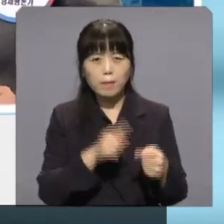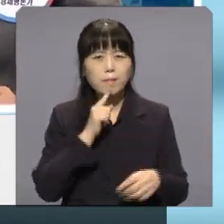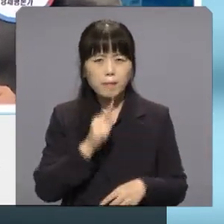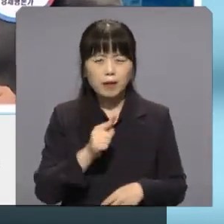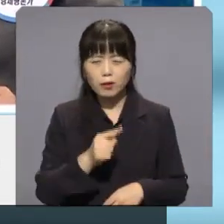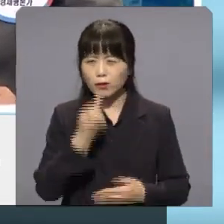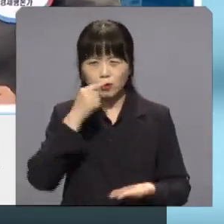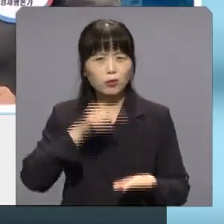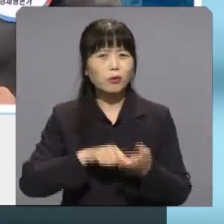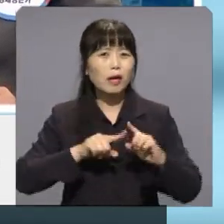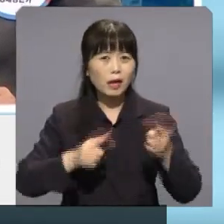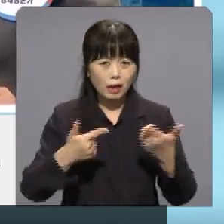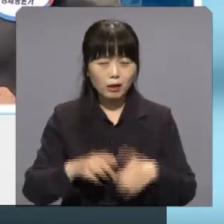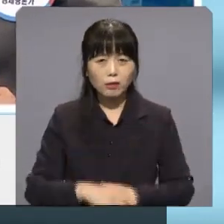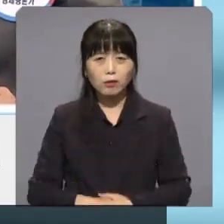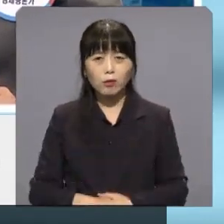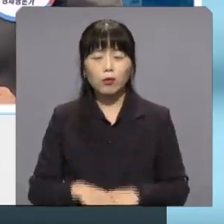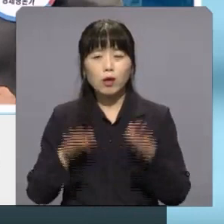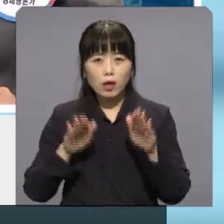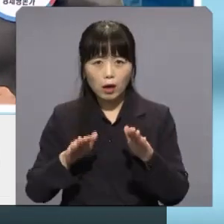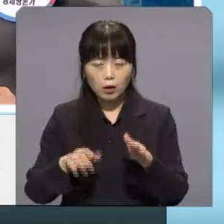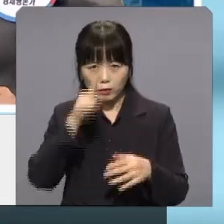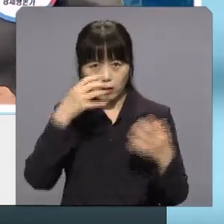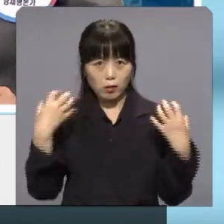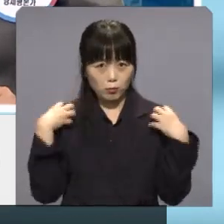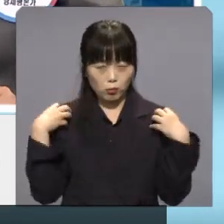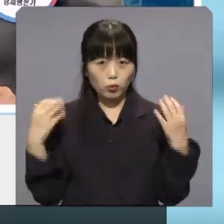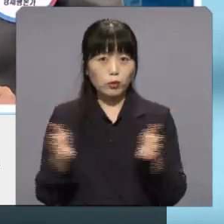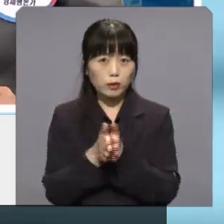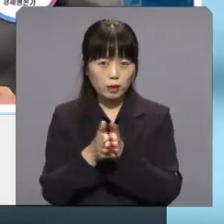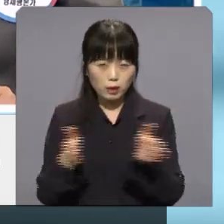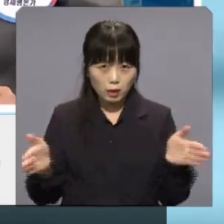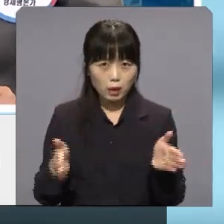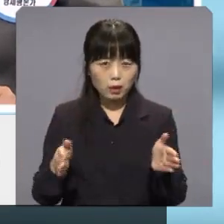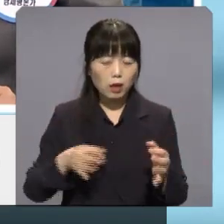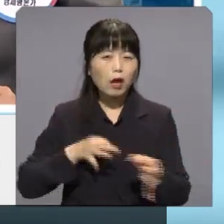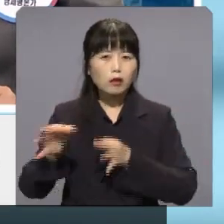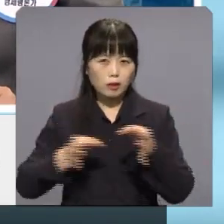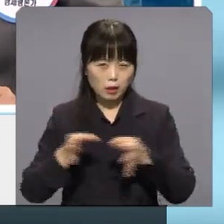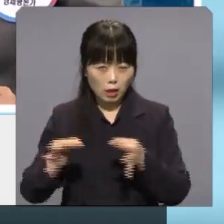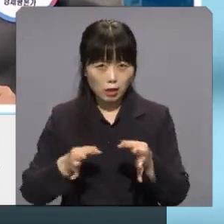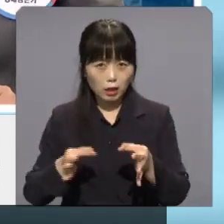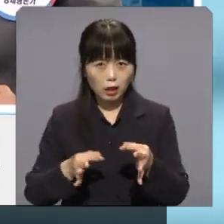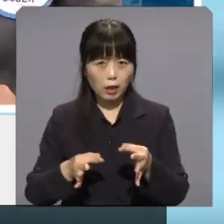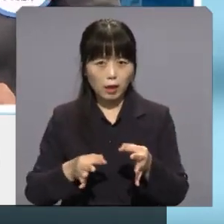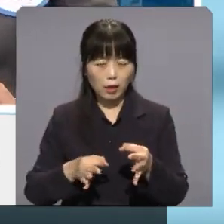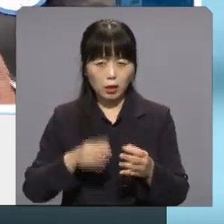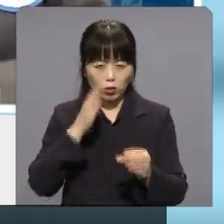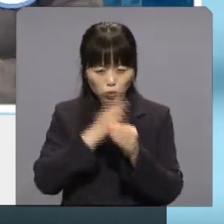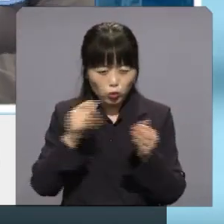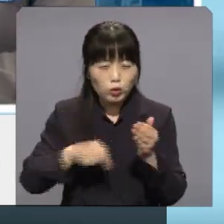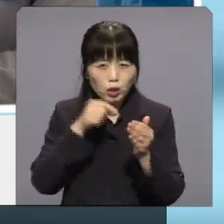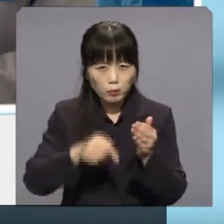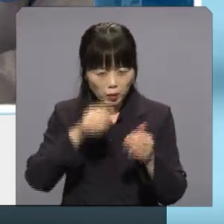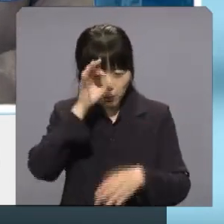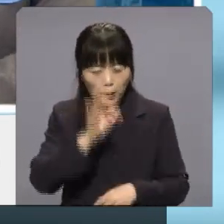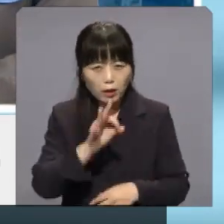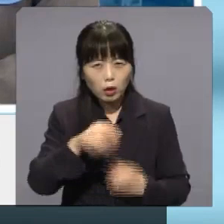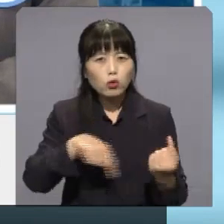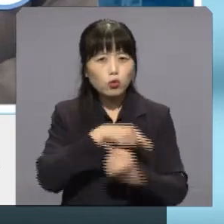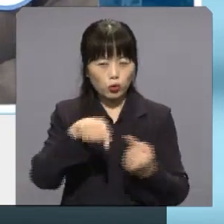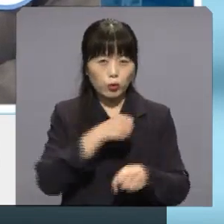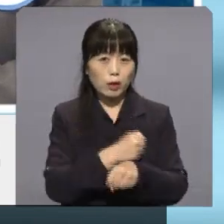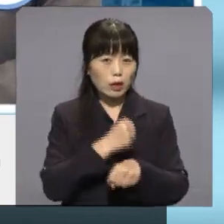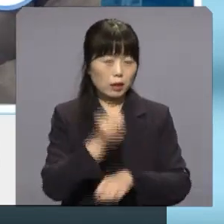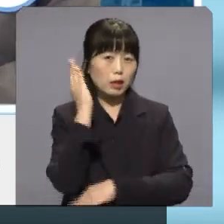그렇게 쉬운 것도 아니구요 현재 이제 현정부 들어서 이제 그 어떤 시장에 어떤 방점을 두고 서 경제 를 운영하겠다고 하는거